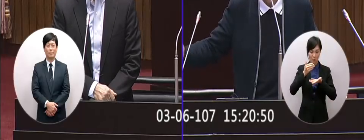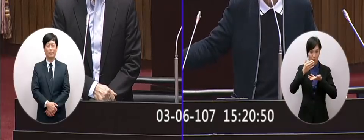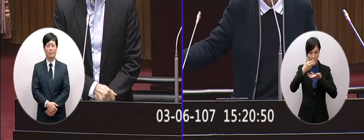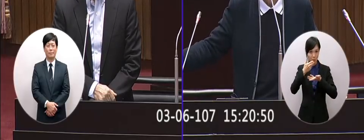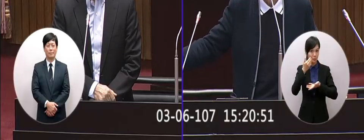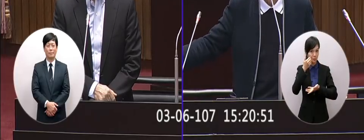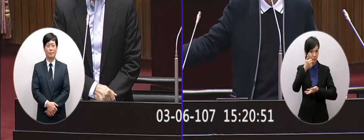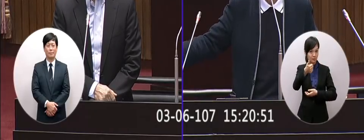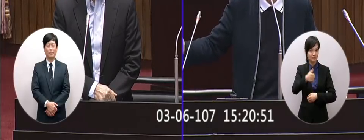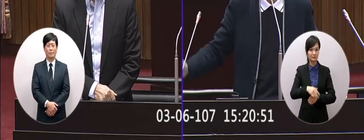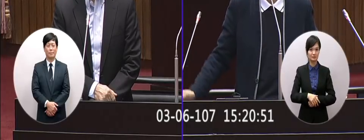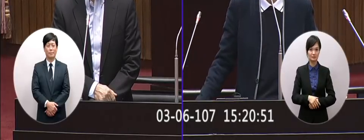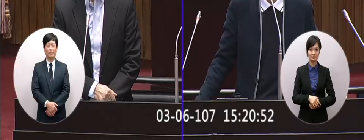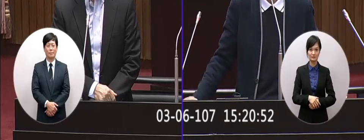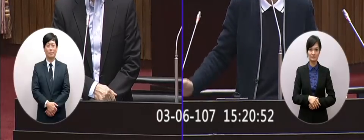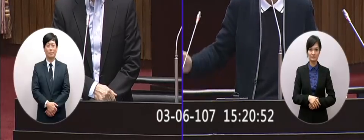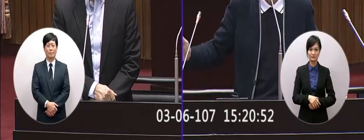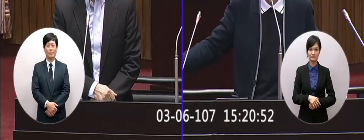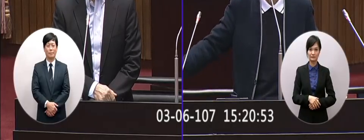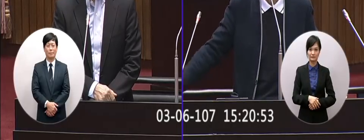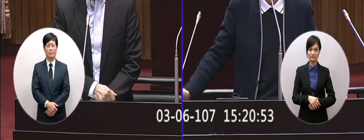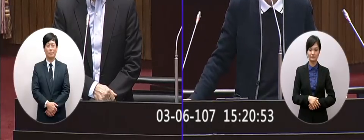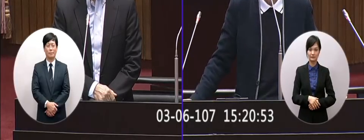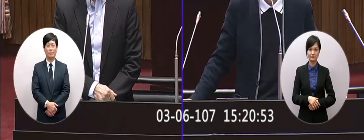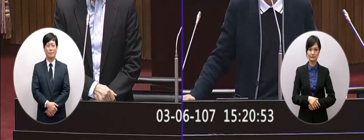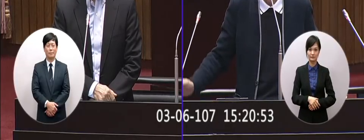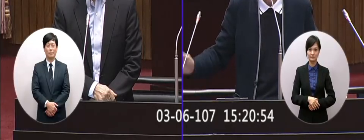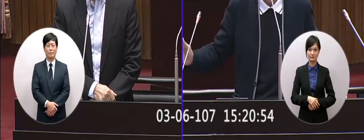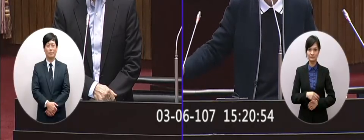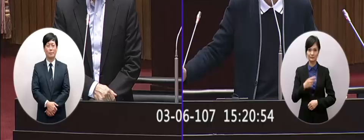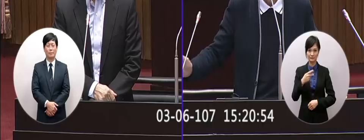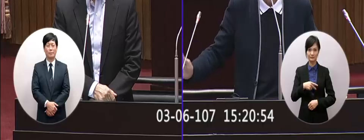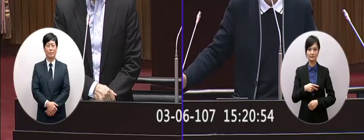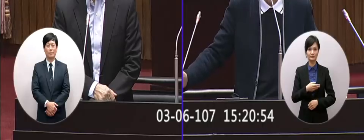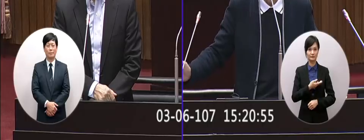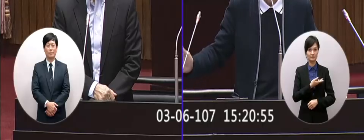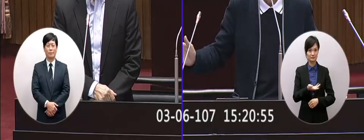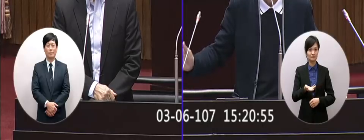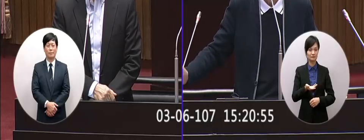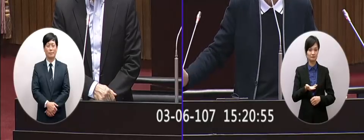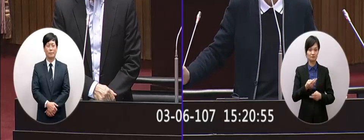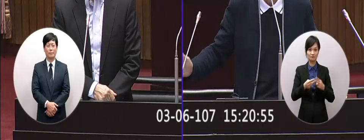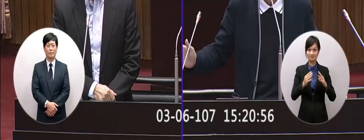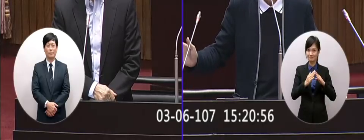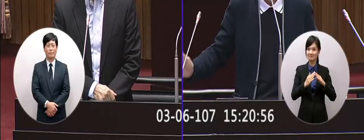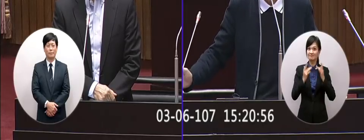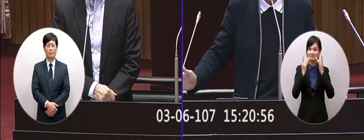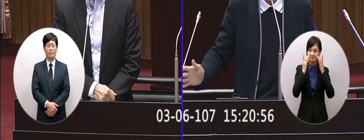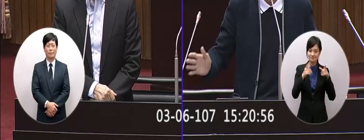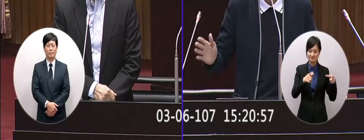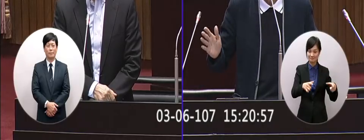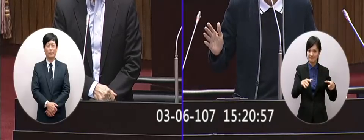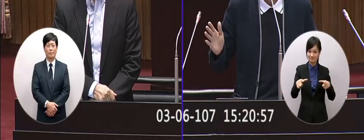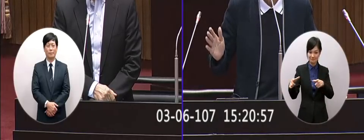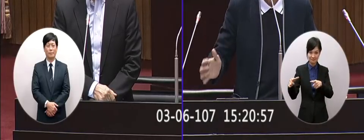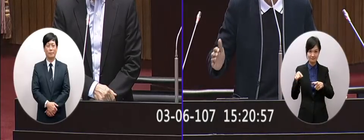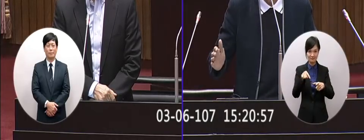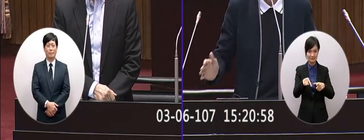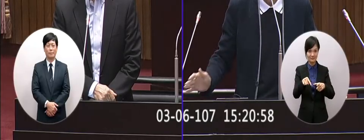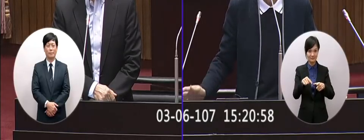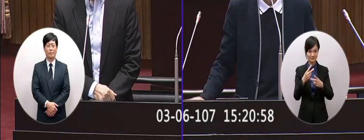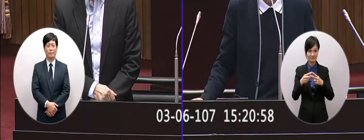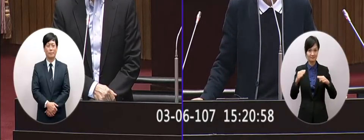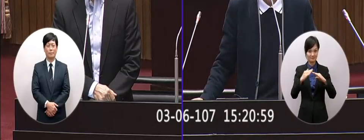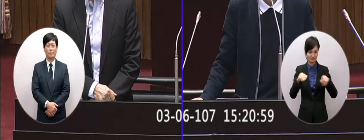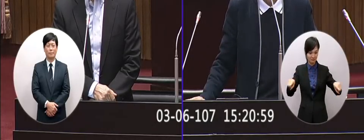非，嗰度中山嘅故里，不管乜嘅出境，大家本来就客家菜，你咪讲啊，客家菜、客家